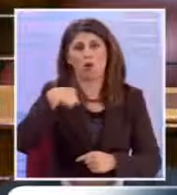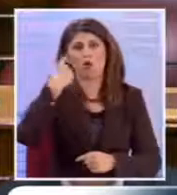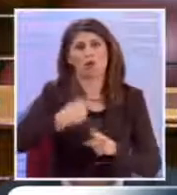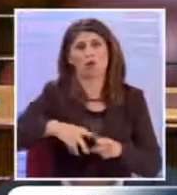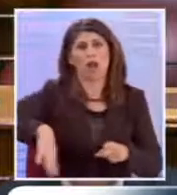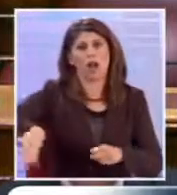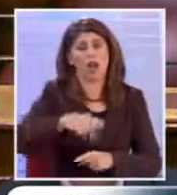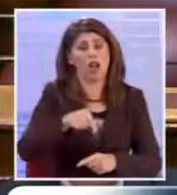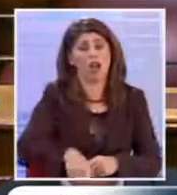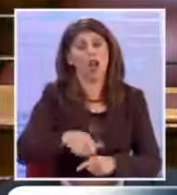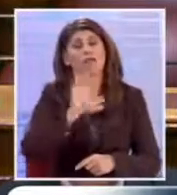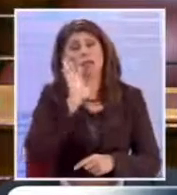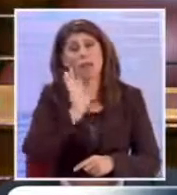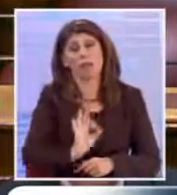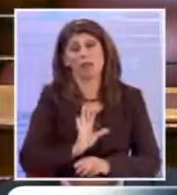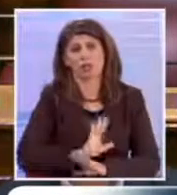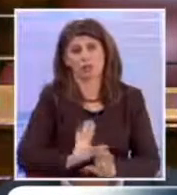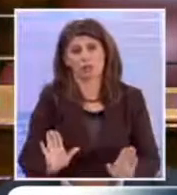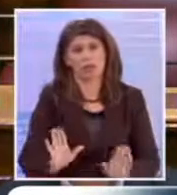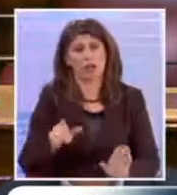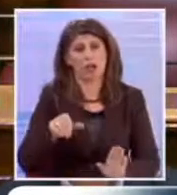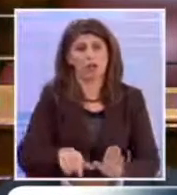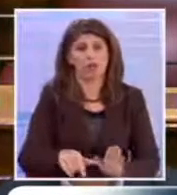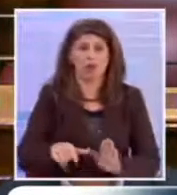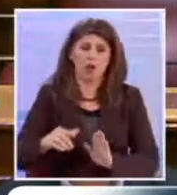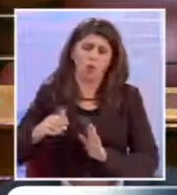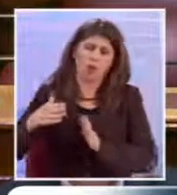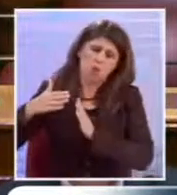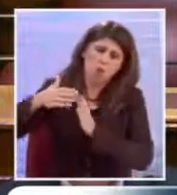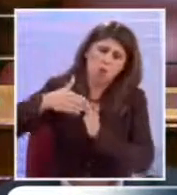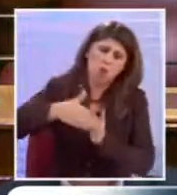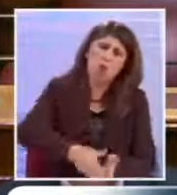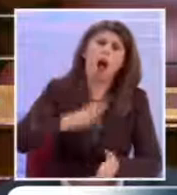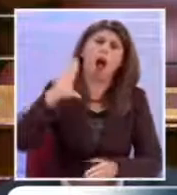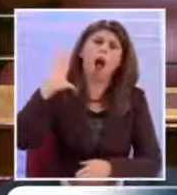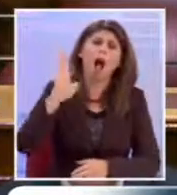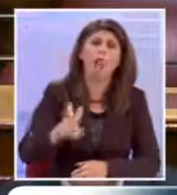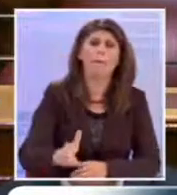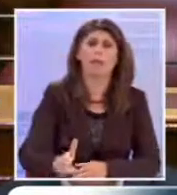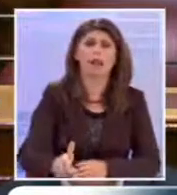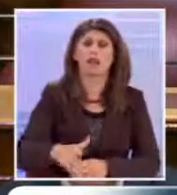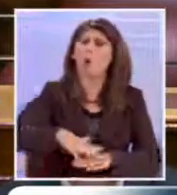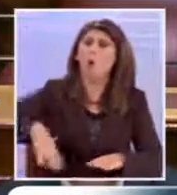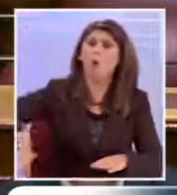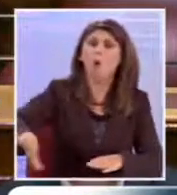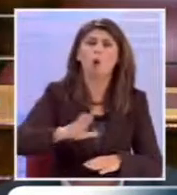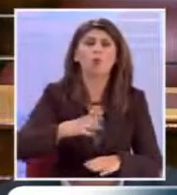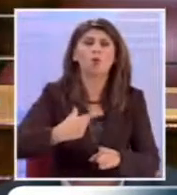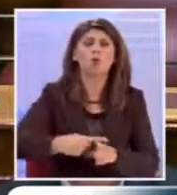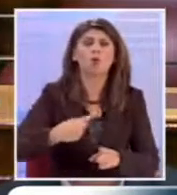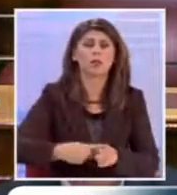Αυτή είναι η πραγματικότητα που βυθίζει μέρα με τη μέρα τους Έλληνες στην